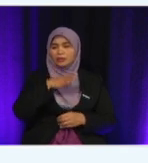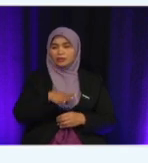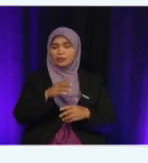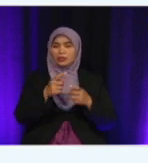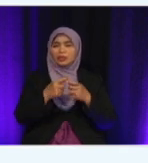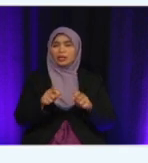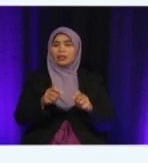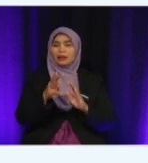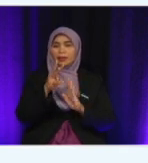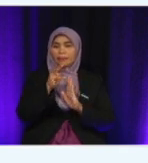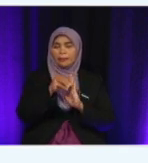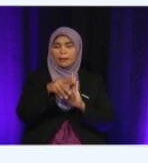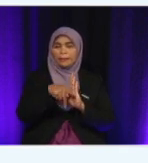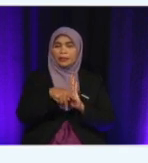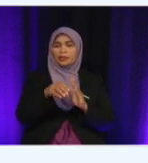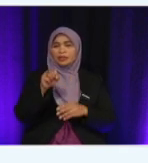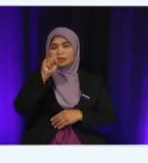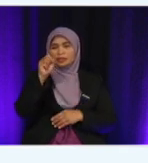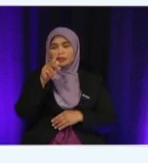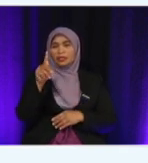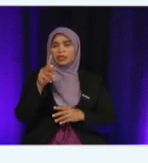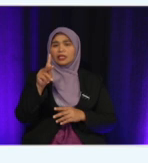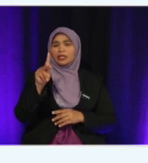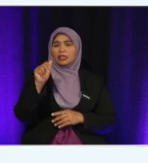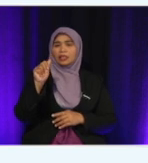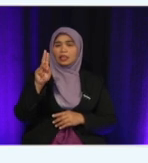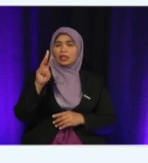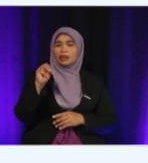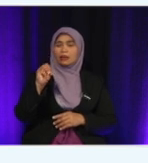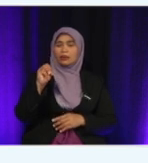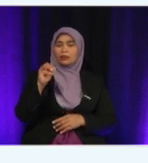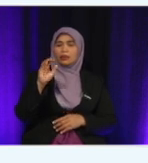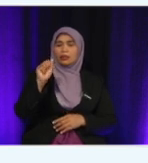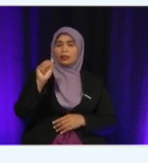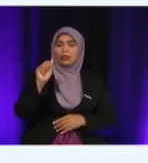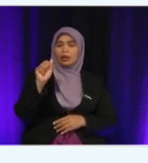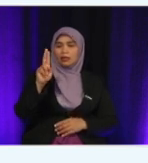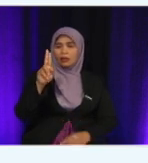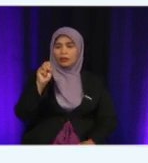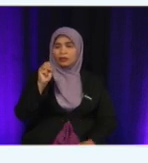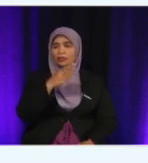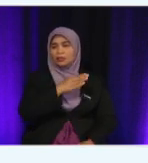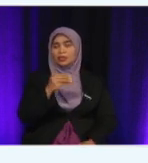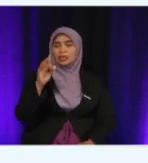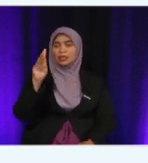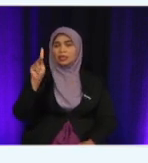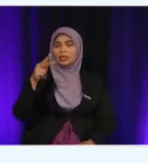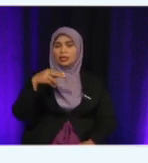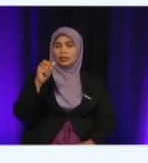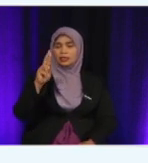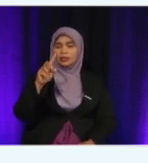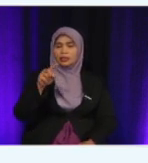mempersaudarakan kaum Aus dan hazraj 2 orang Ansar memberikan berbagai bantuan kepada kaum Muhajirin